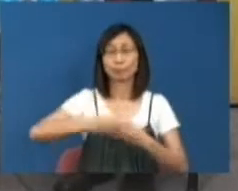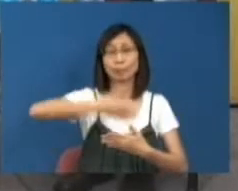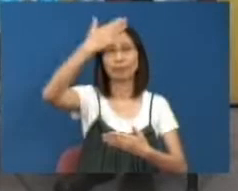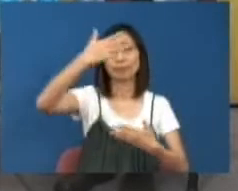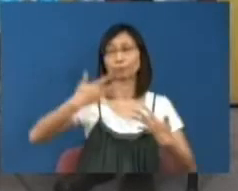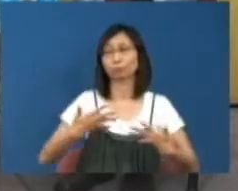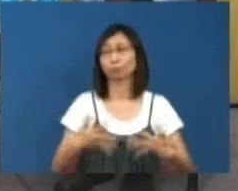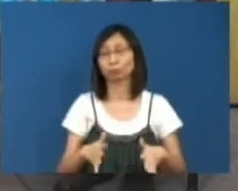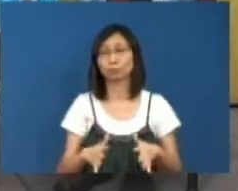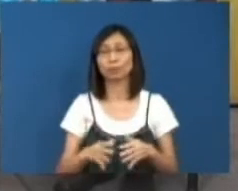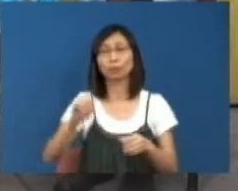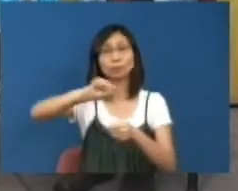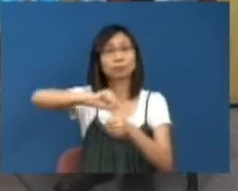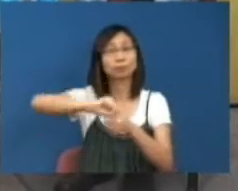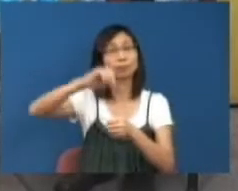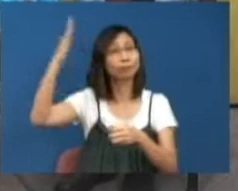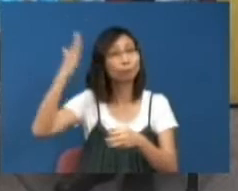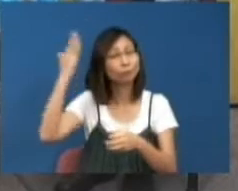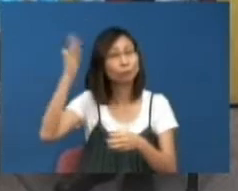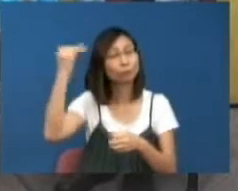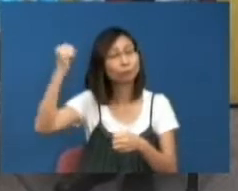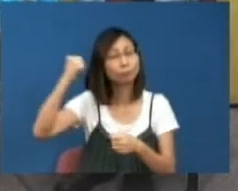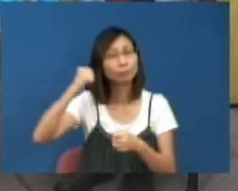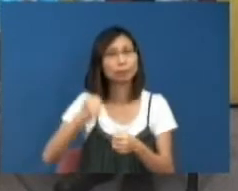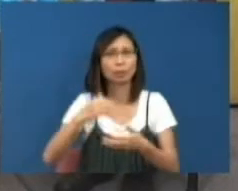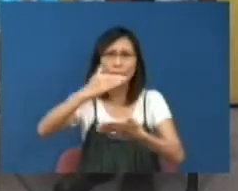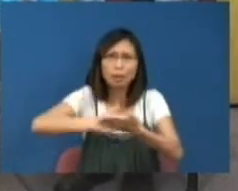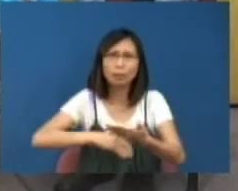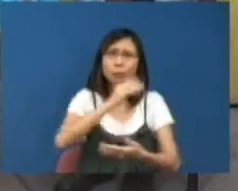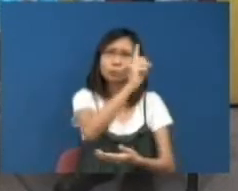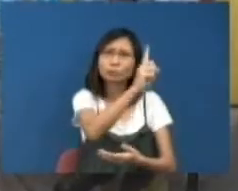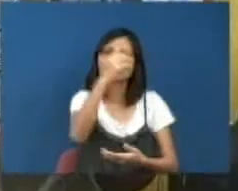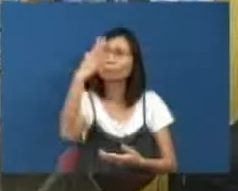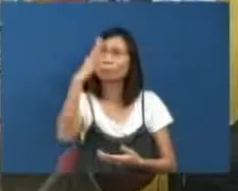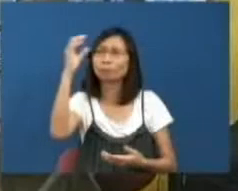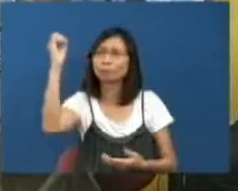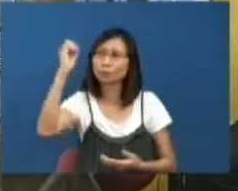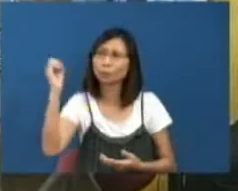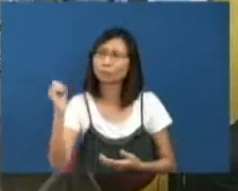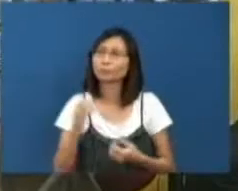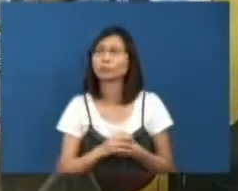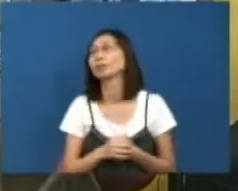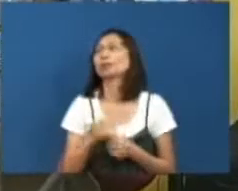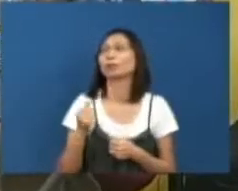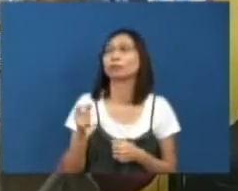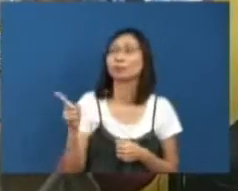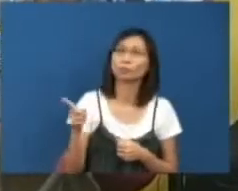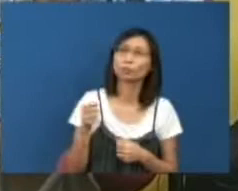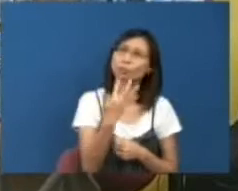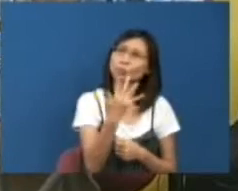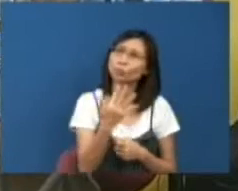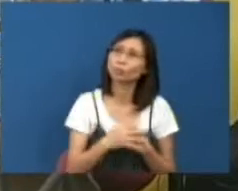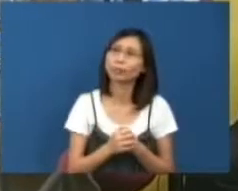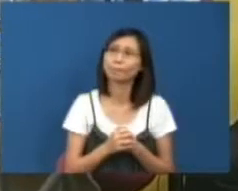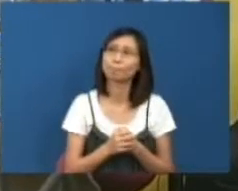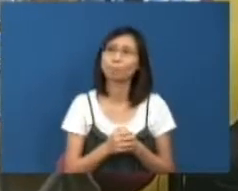加咗啲風力發電咧。就慳到大概 15% 嘅能源， 剛才喺巴林嗰、那個 製造到，咁呢個幾多咧？ 呢個